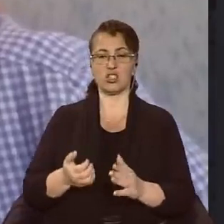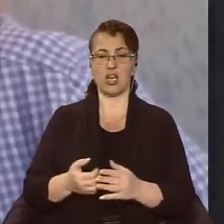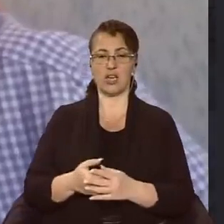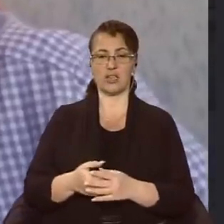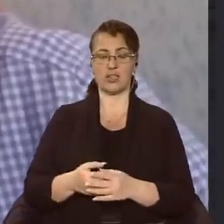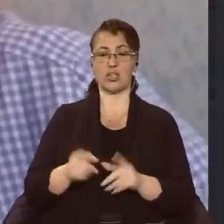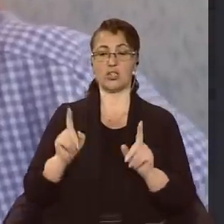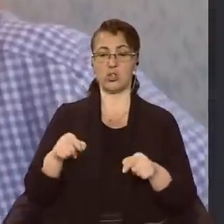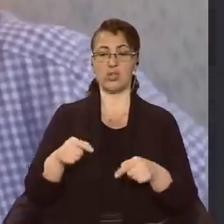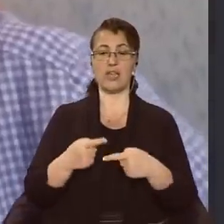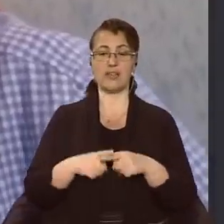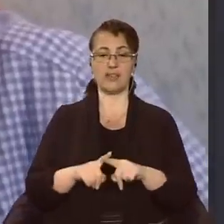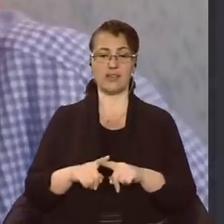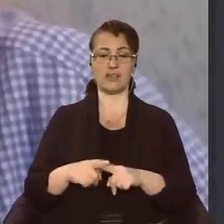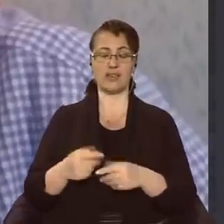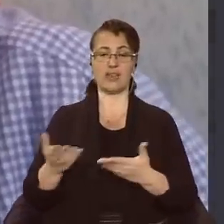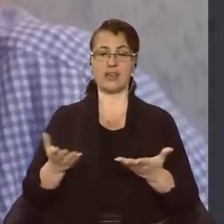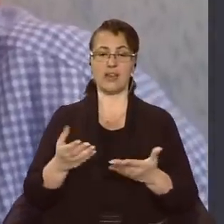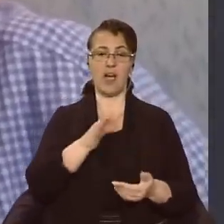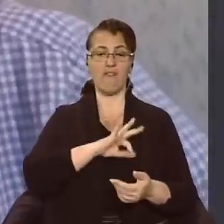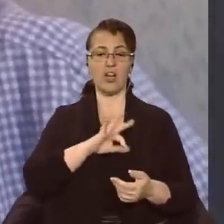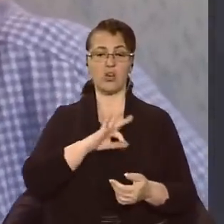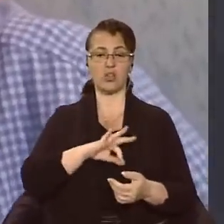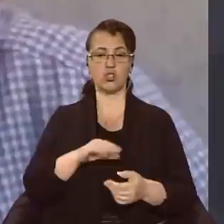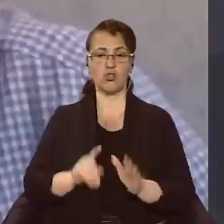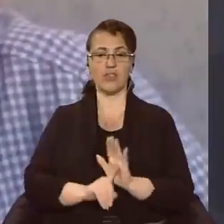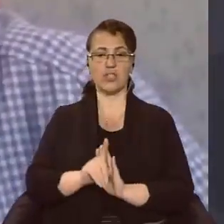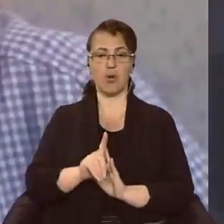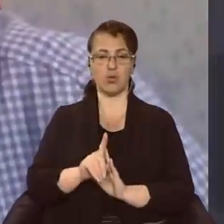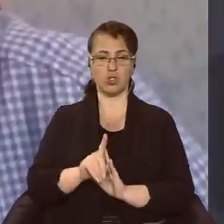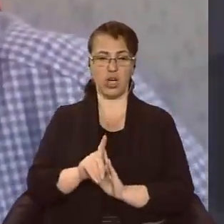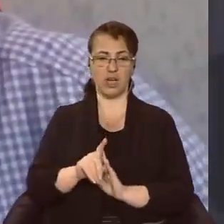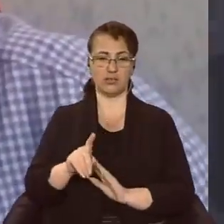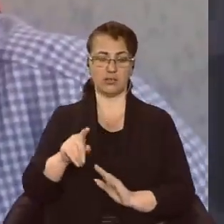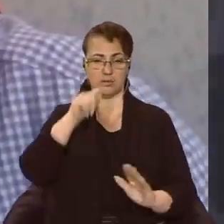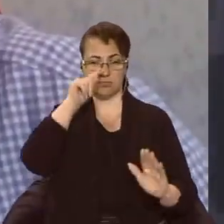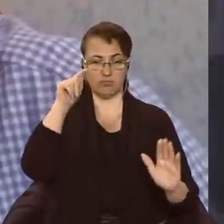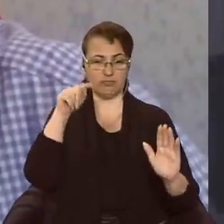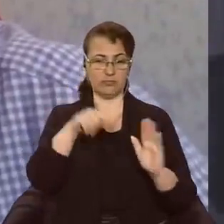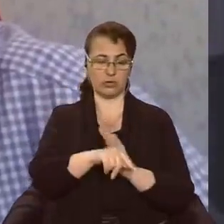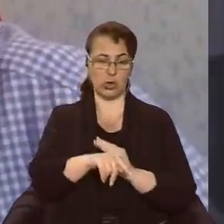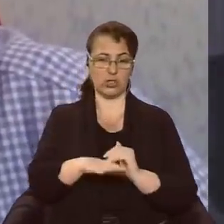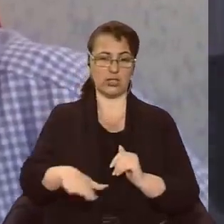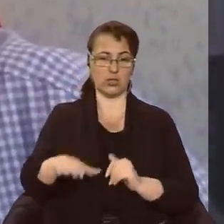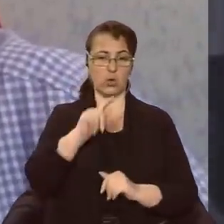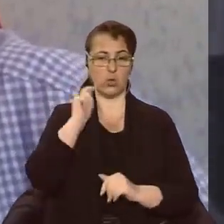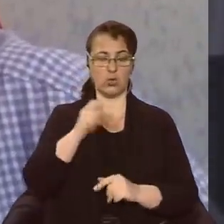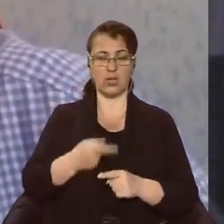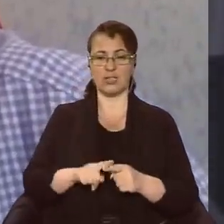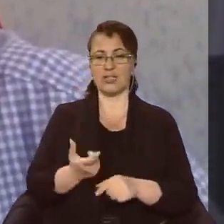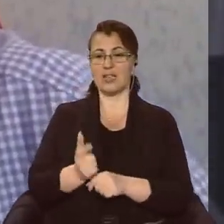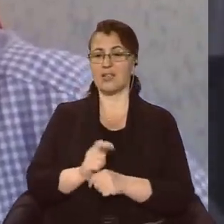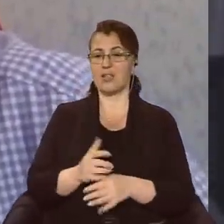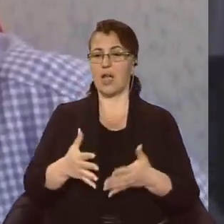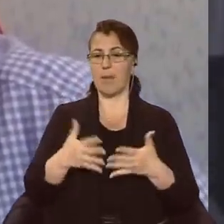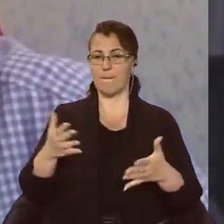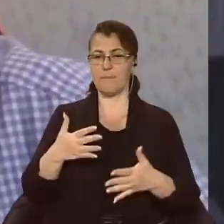саме тієї техніки, яка використовувалась ще на початку повномасштабного вторгнення. Це найбільш боєздатна